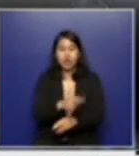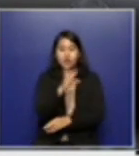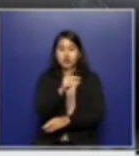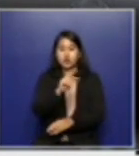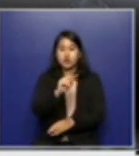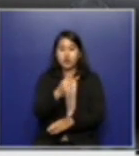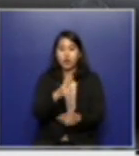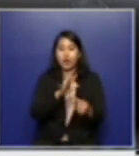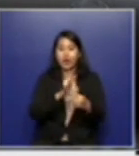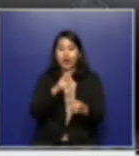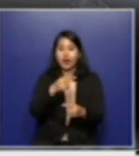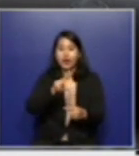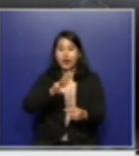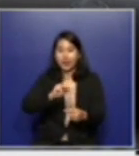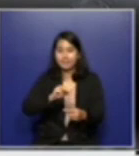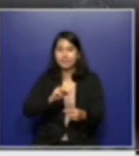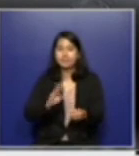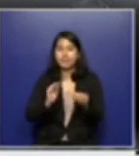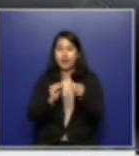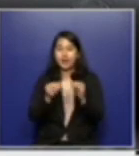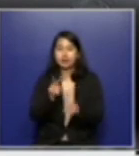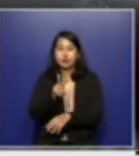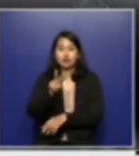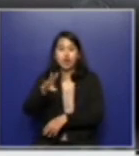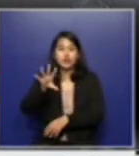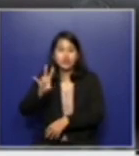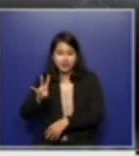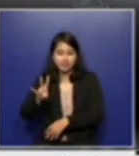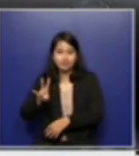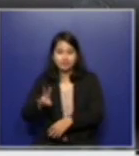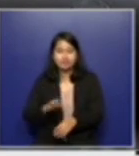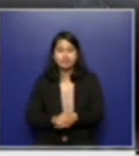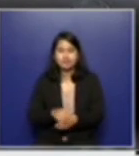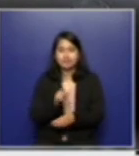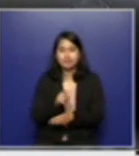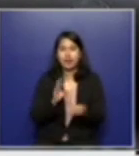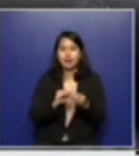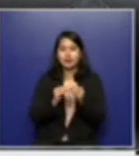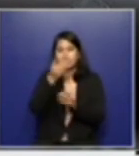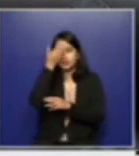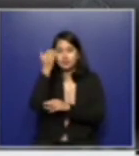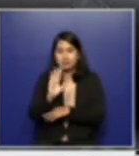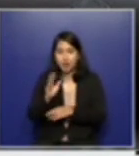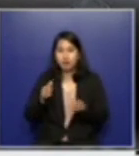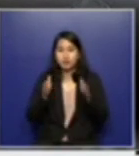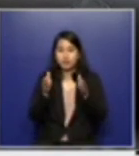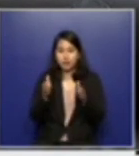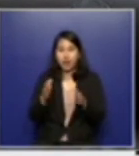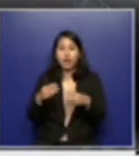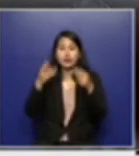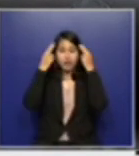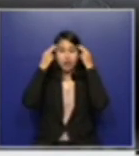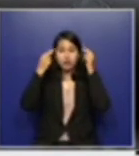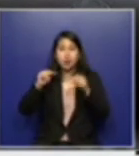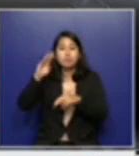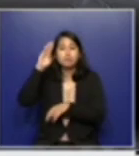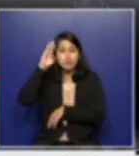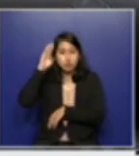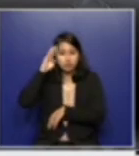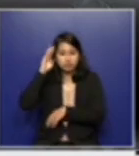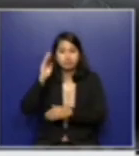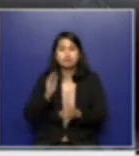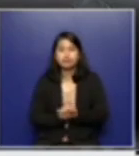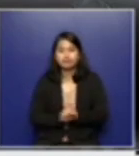แผ่นดินหมายเลข227ช่วงแยกดงแหลมบ้านโพนขม่วงท่านนายกรัฐมนตรีที่ชื่อพลเอกประยุทธ์จันทร์โอช